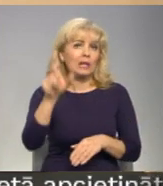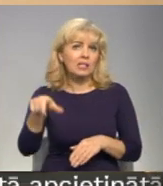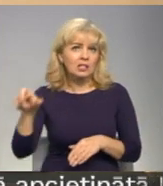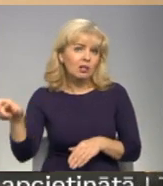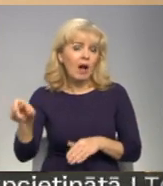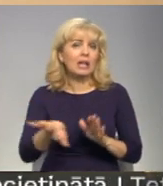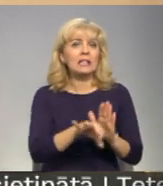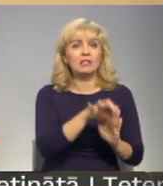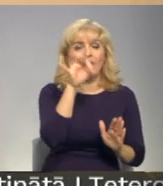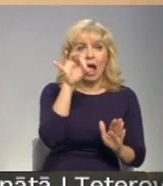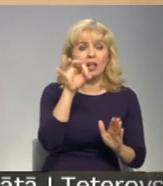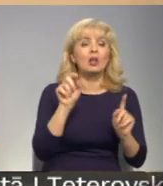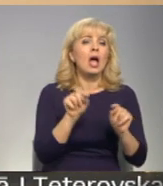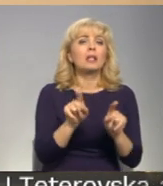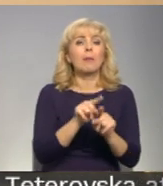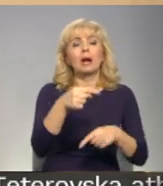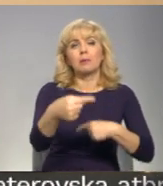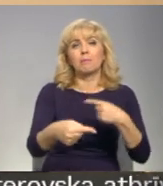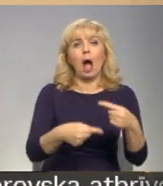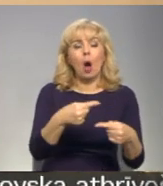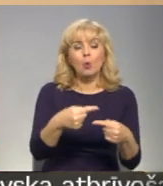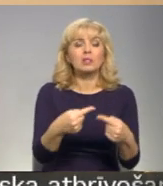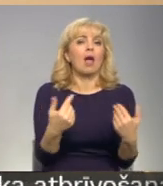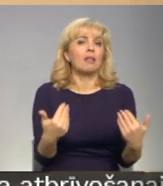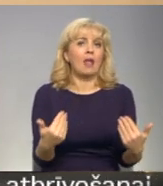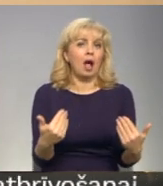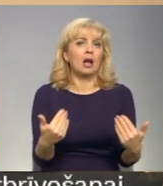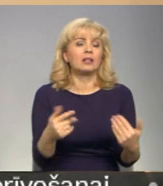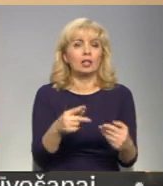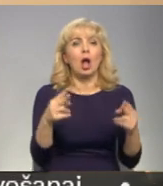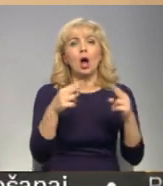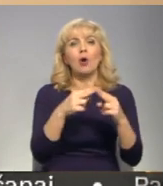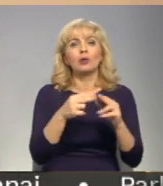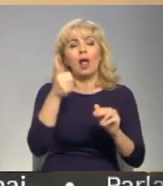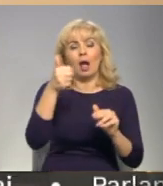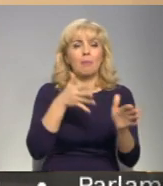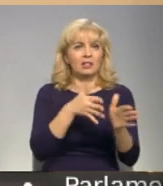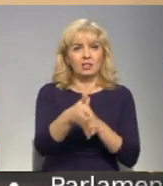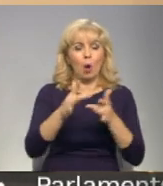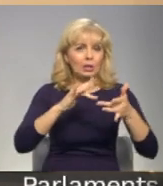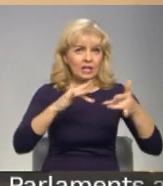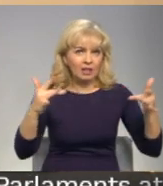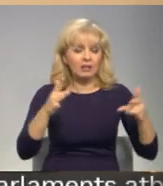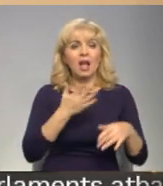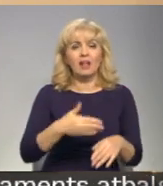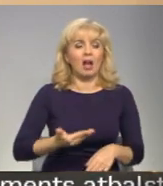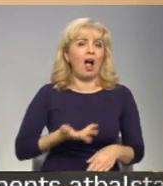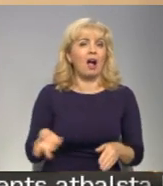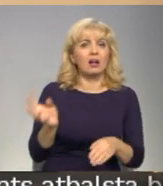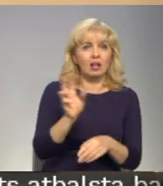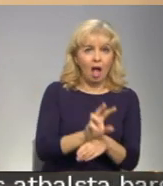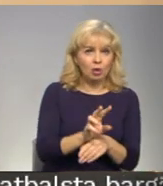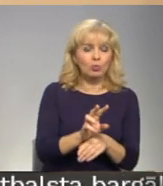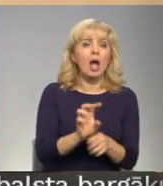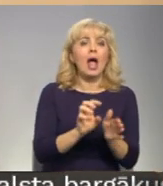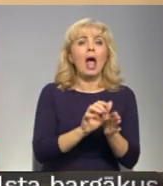jo viņi izvēlās tā ir tā paudze, kas jau tagad ir kontaktējās labāk ar datoru nekā klātienē, tad viņi iesniedz jau